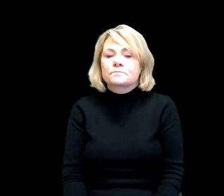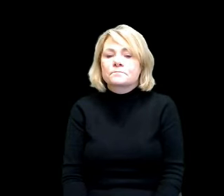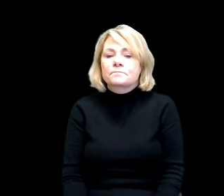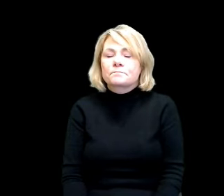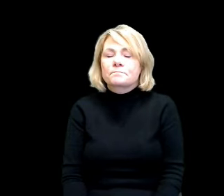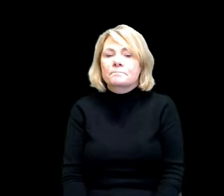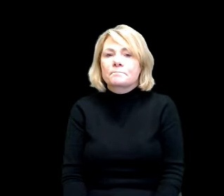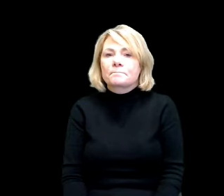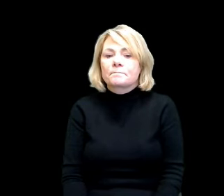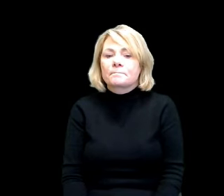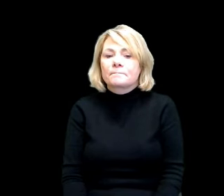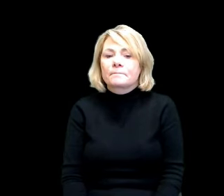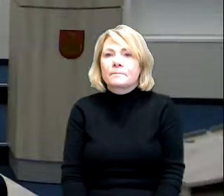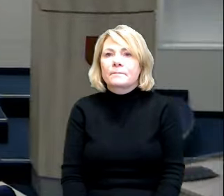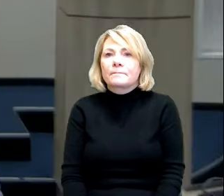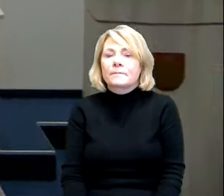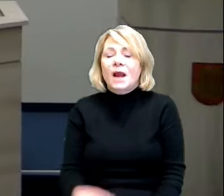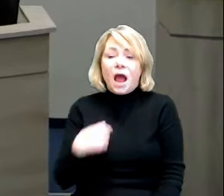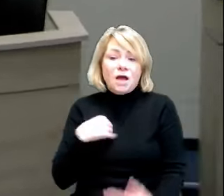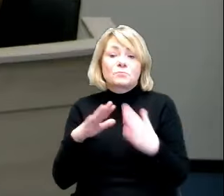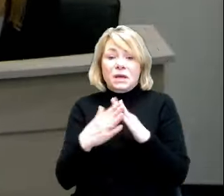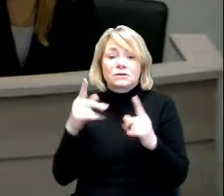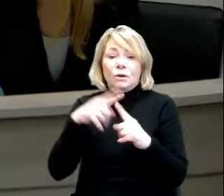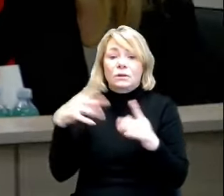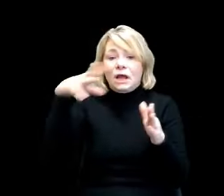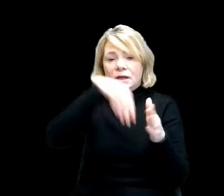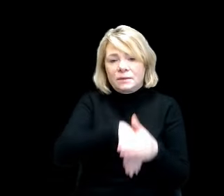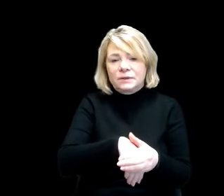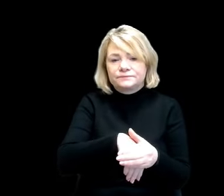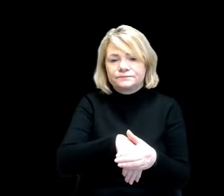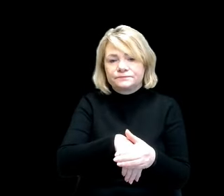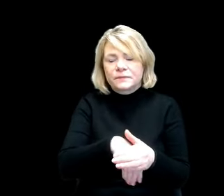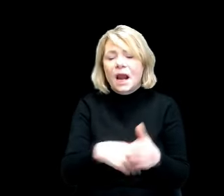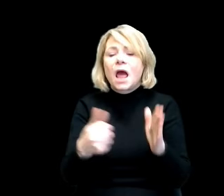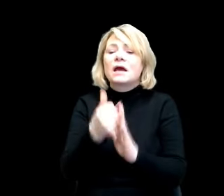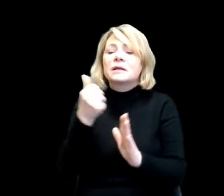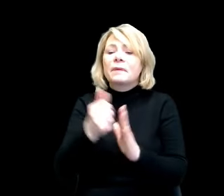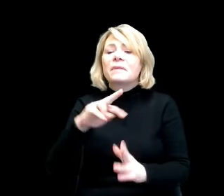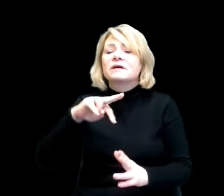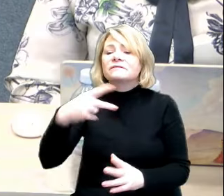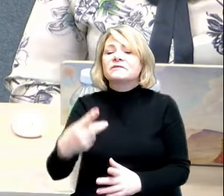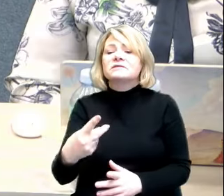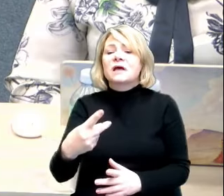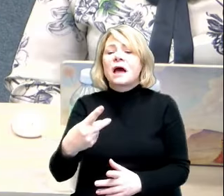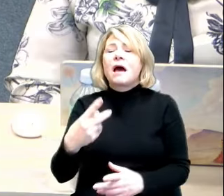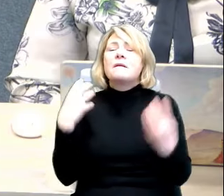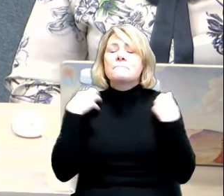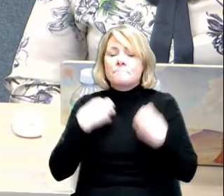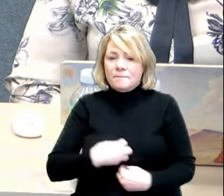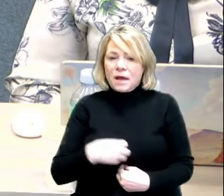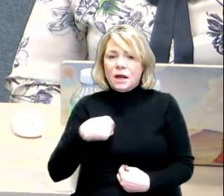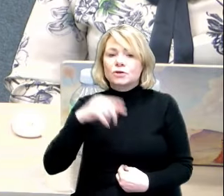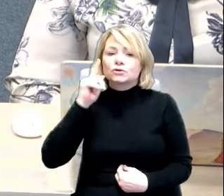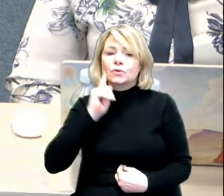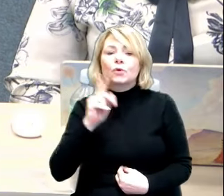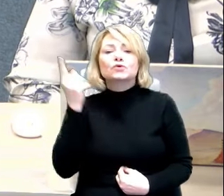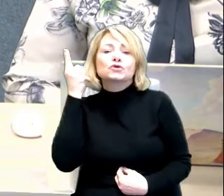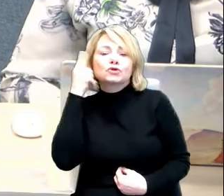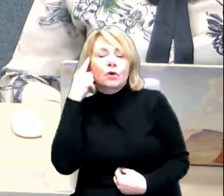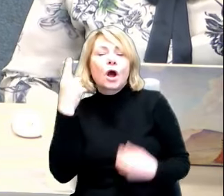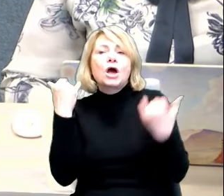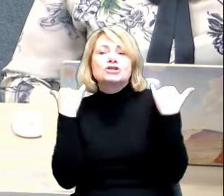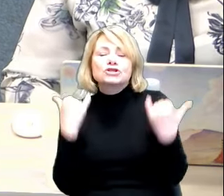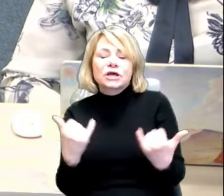aš miesto tarybai gerbiamas vicemere norėčiau sužinoti kokia yra situacija šiandien dienai su